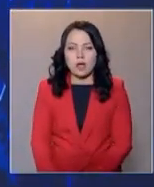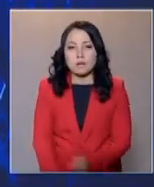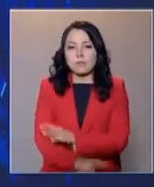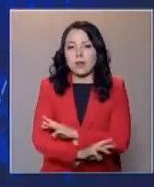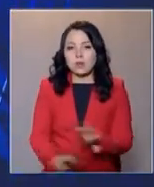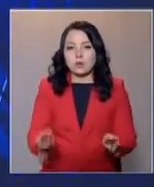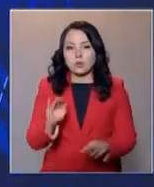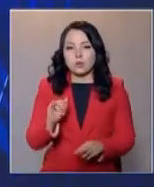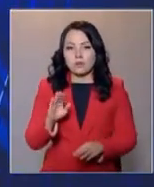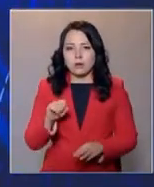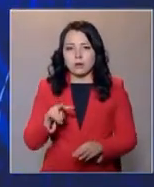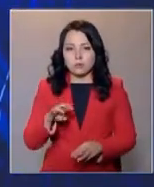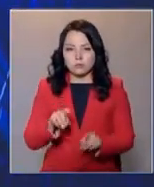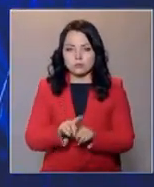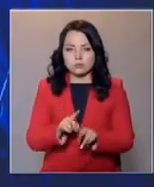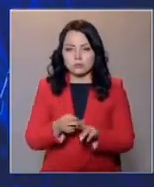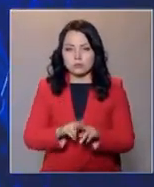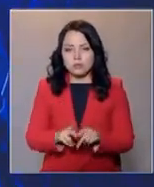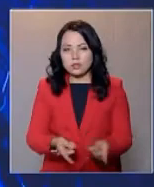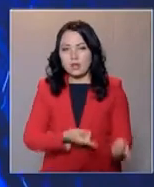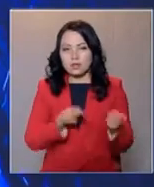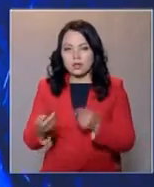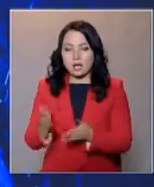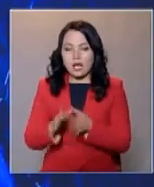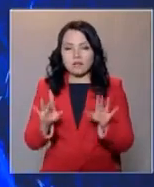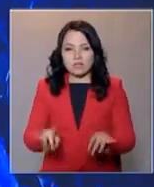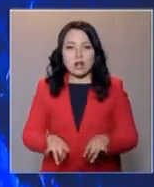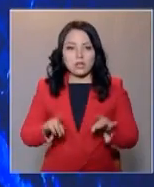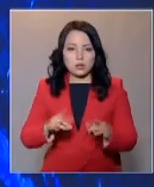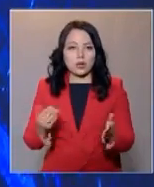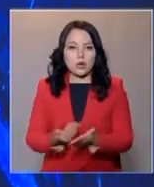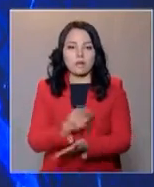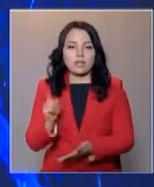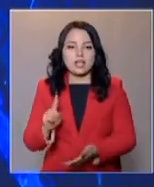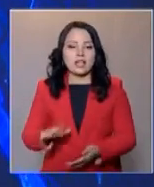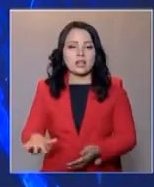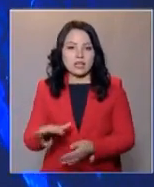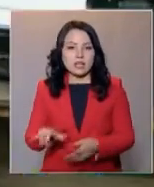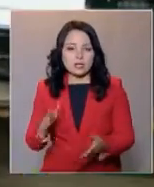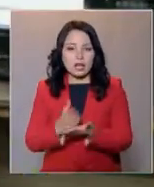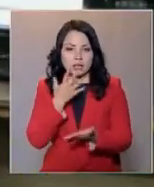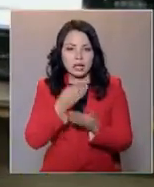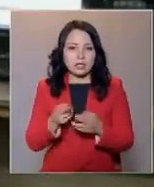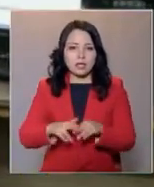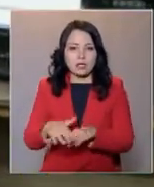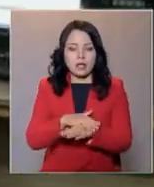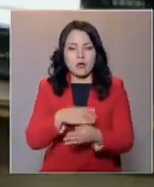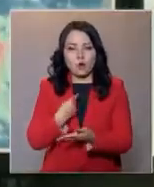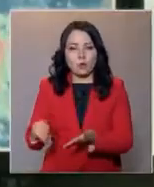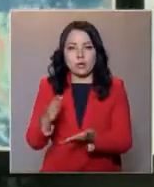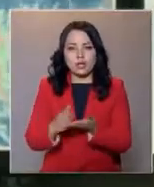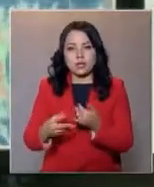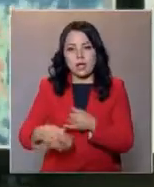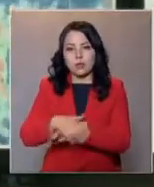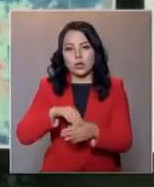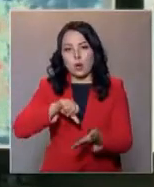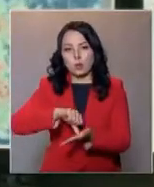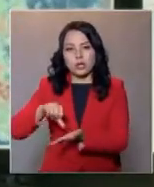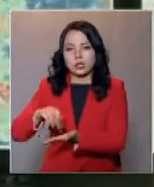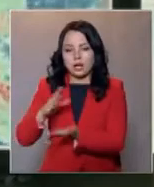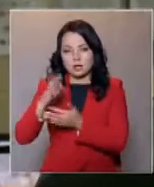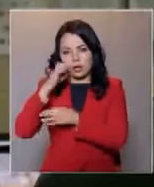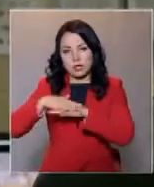Правительство Тувалу готовится переселить свой народ в Австралию и Новую Зеландию. Для этого власти намерены выкупить земельные участки в этих